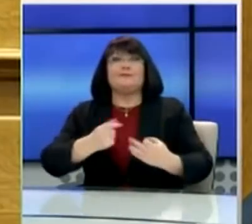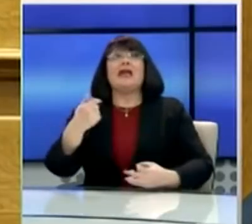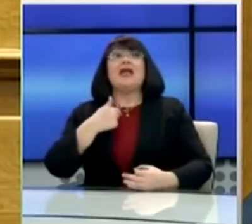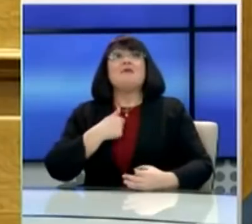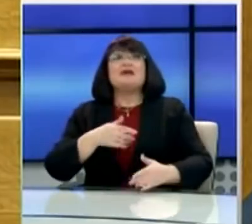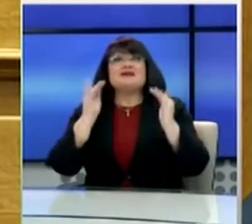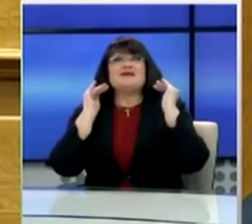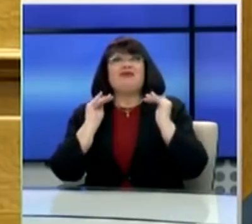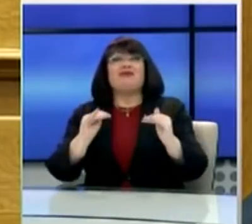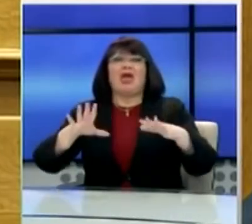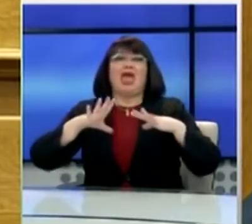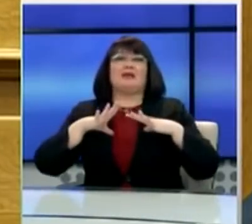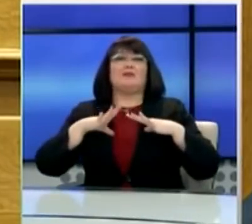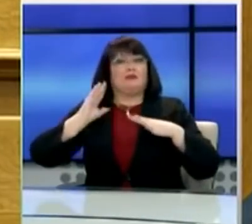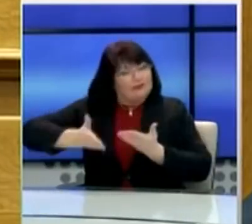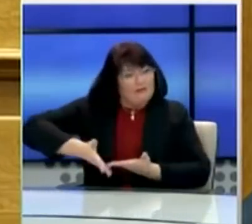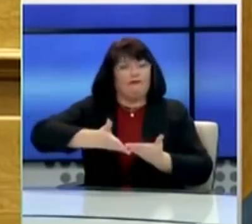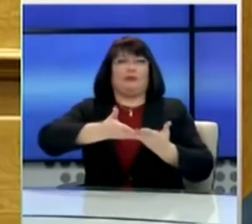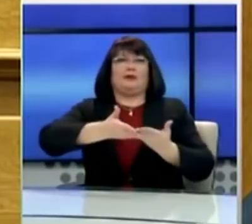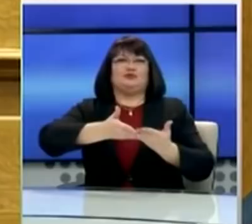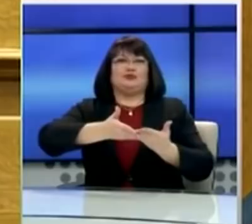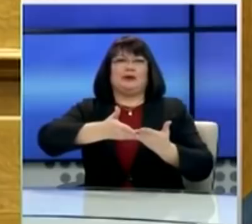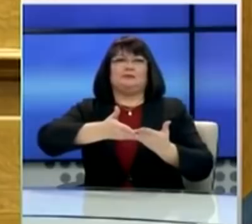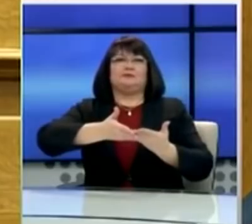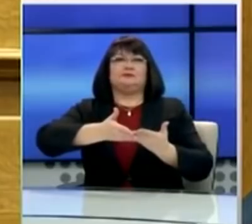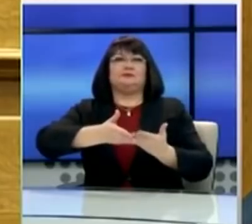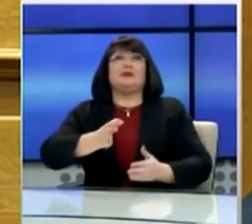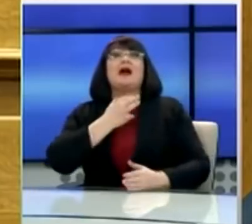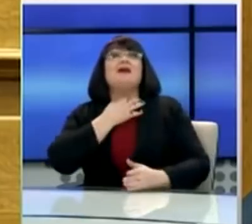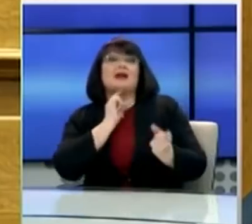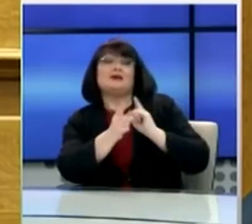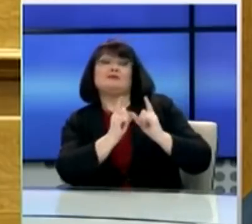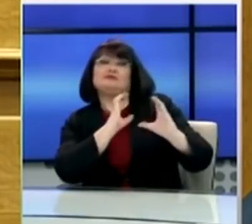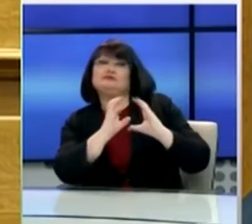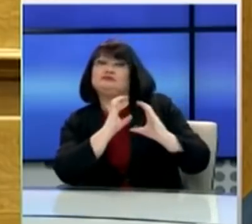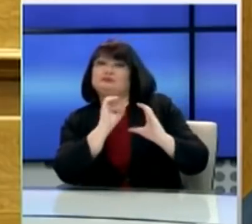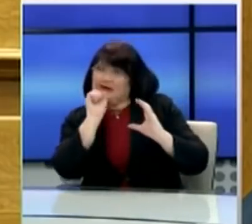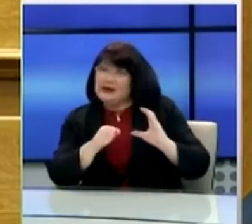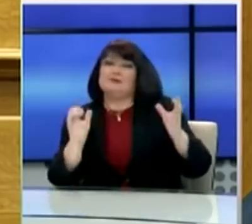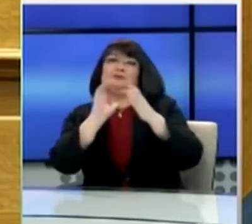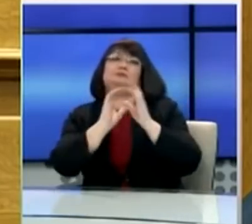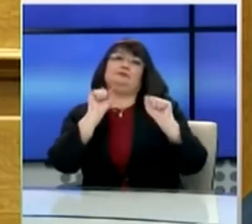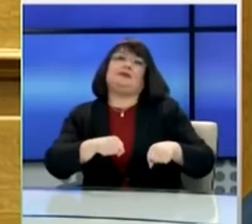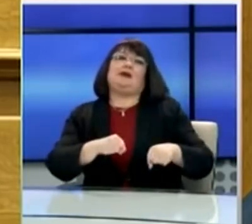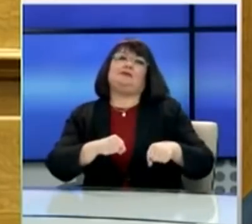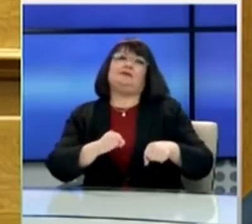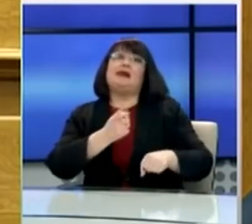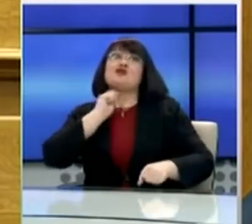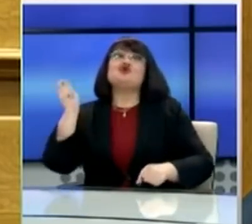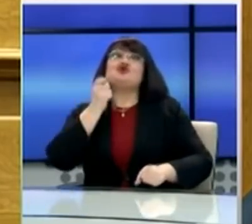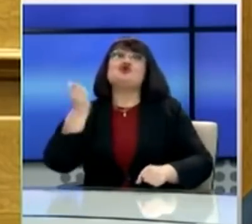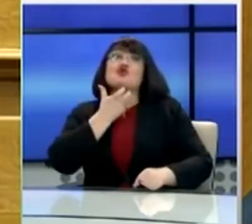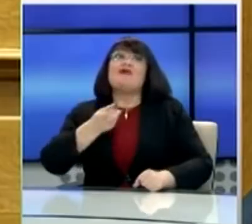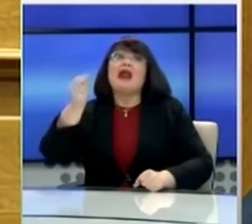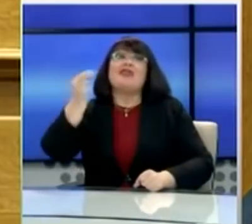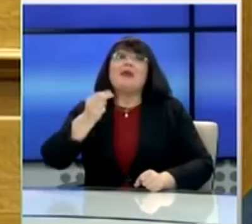Εμείς παραμένουμε έτοιμοι να συμβάλλουμε στην αναγκαία συνεννόηση και συνένεση για τα κρίσιμα εθνικά